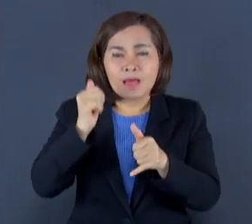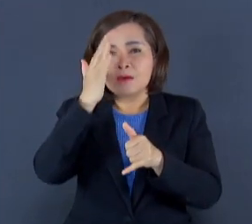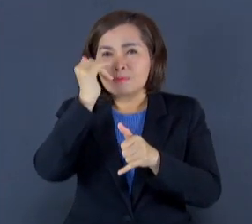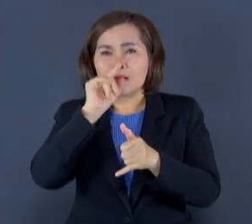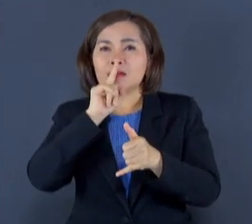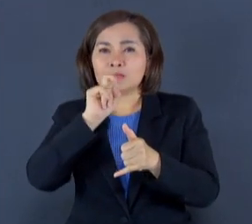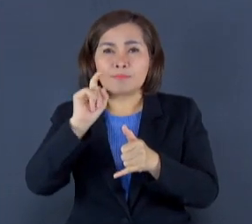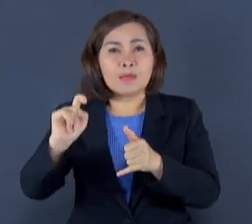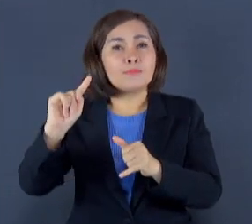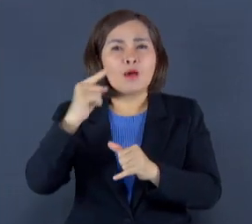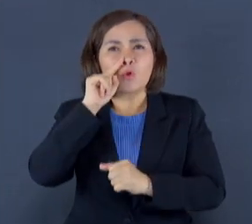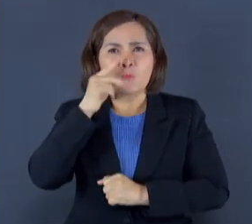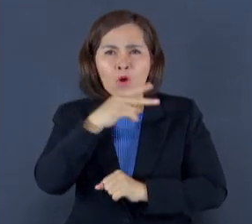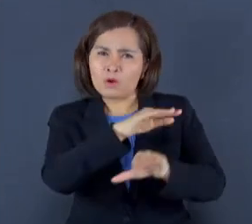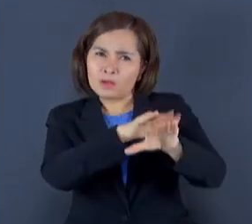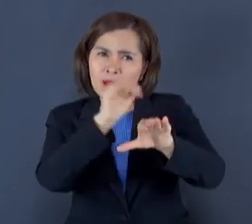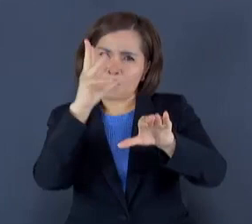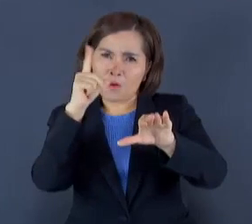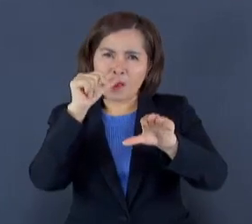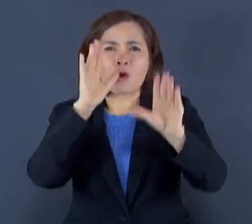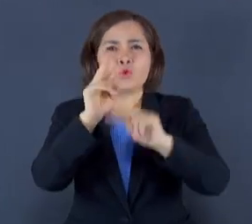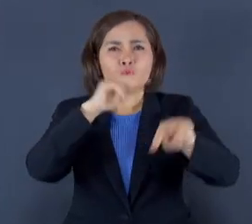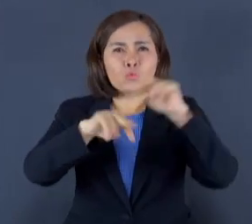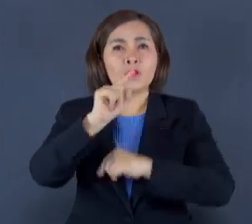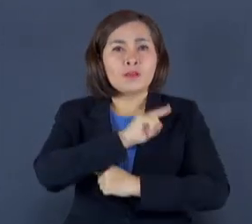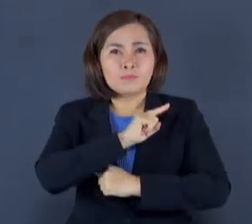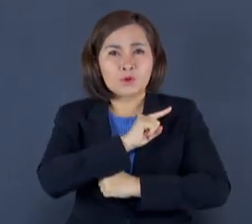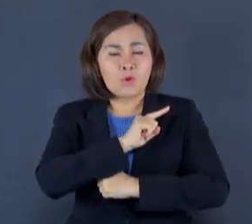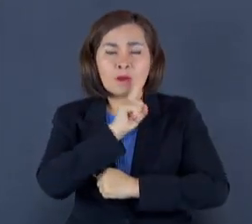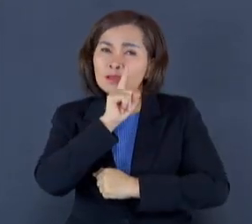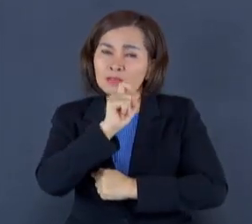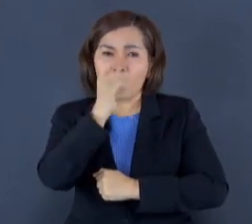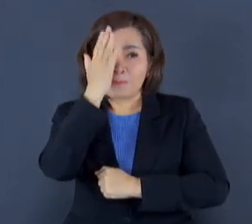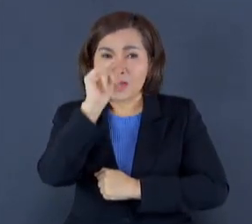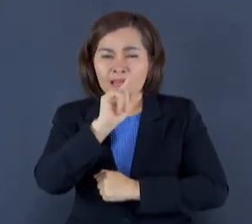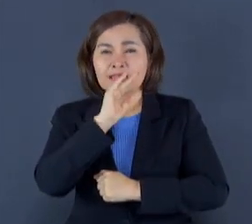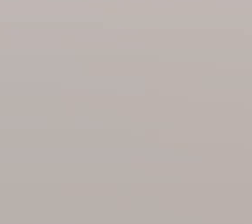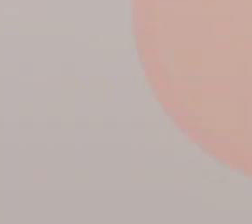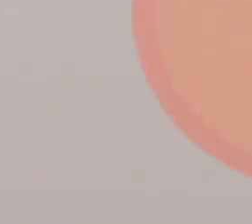ะรวมถึงเรียกผู้ปกครองมาสอบสวนเพื่อเตรียมเอาผิดฐานปล่อยปะละเลยด้วยค่ะ